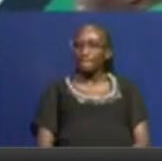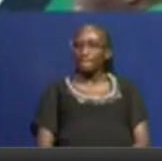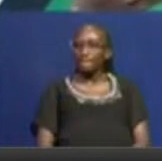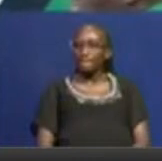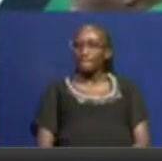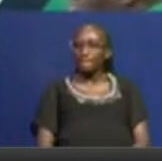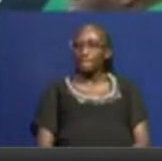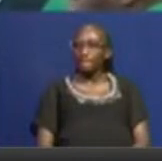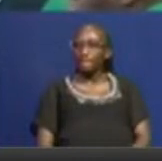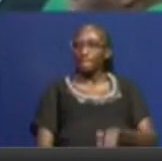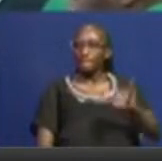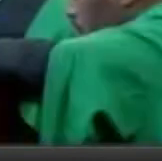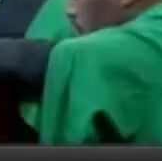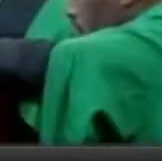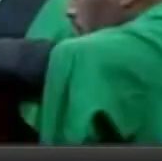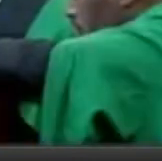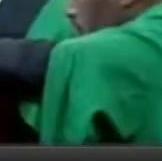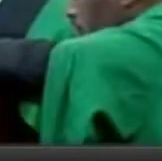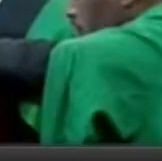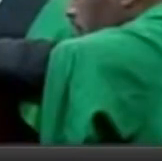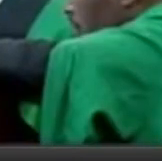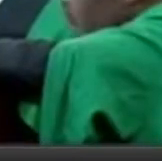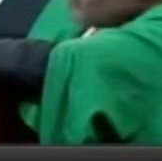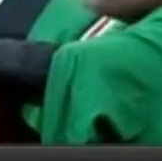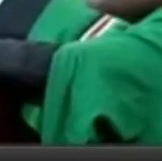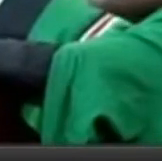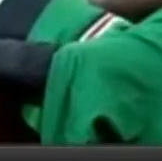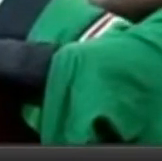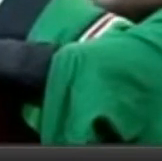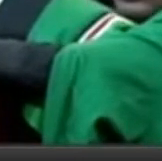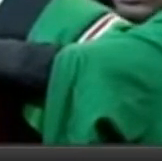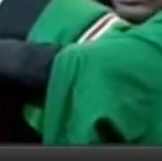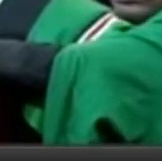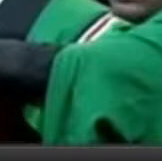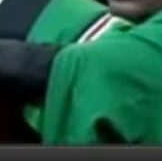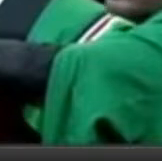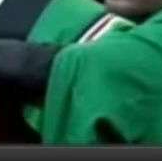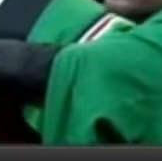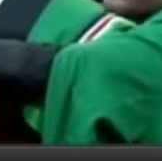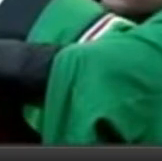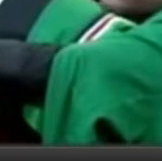Samburu East, Jackson Lekumontare Lentoijoni.